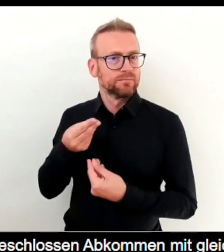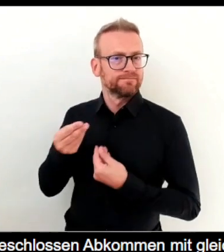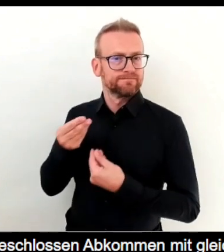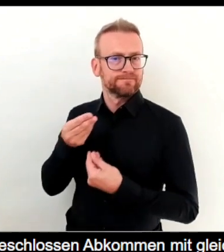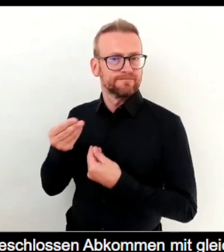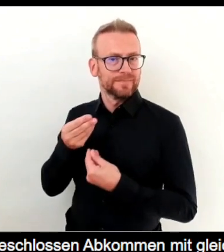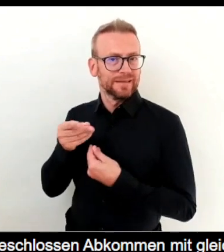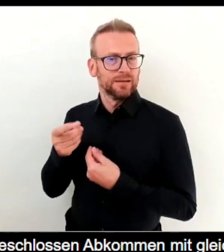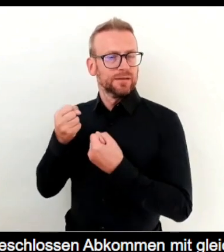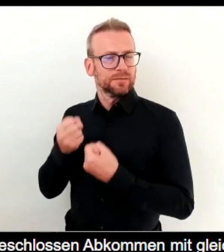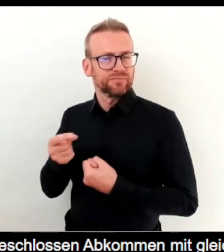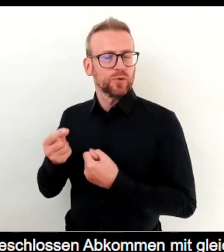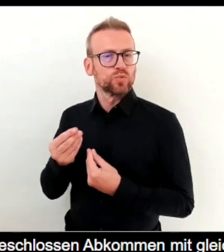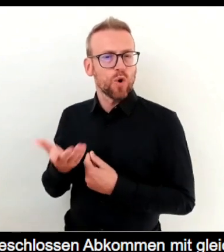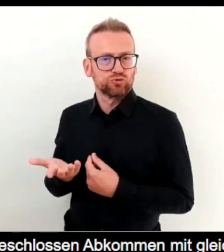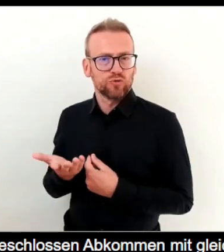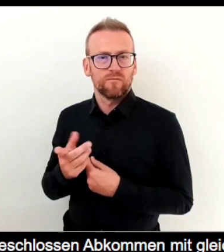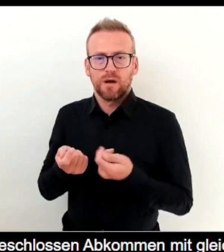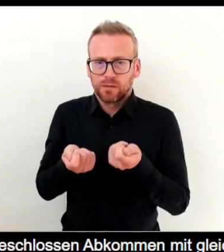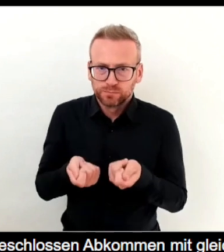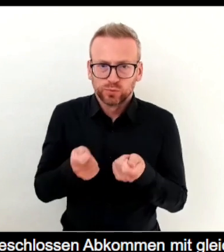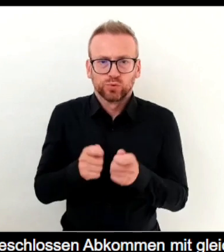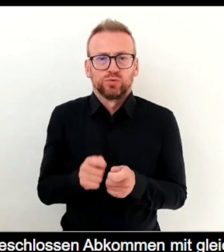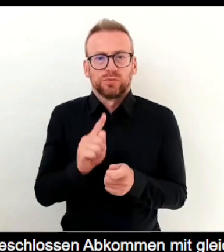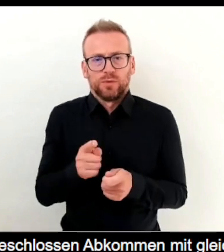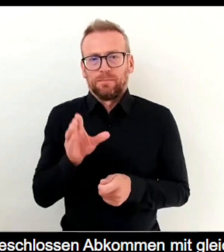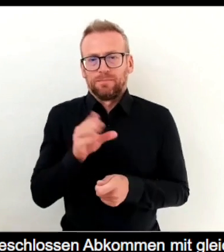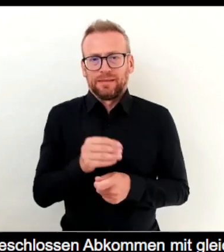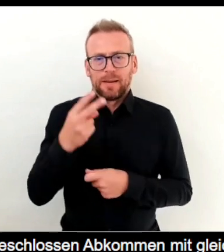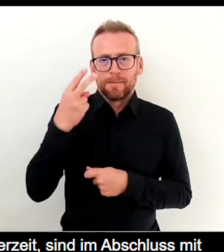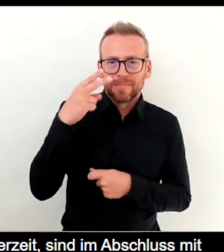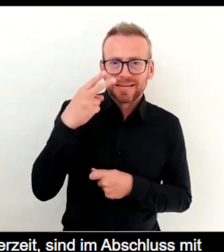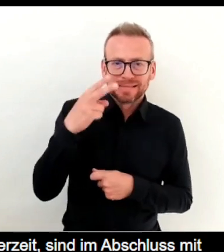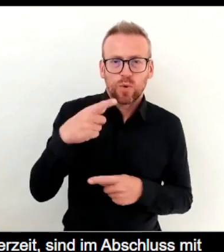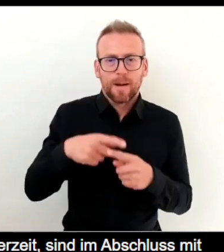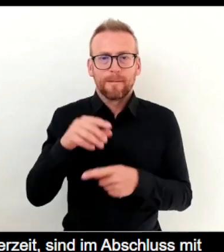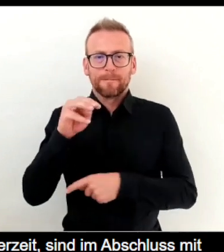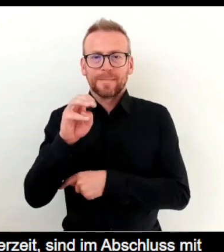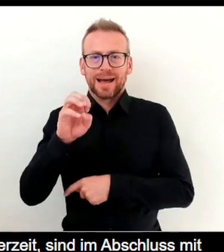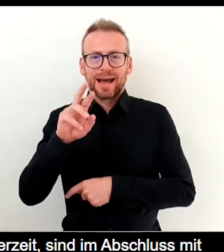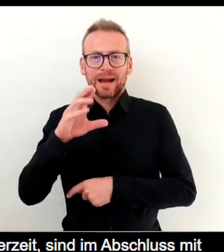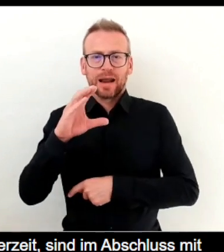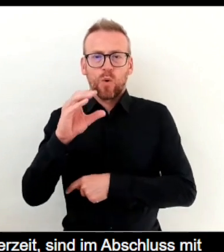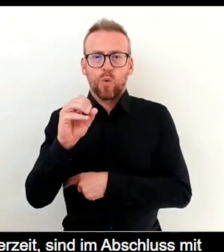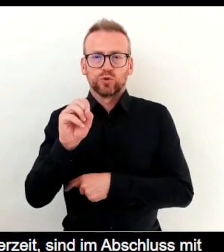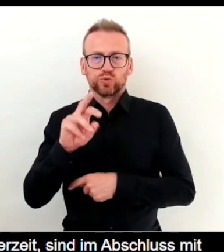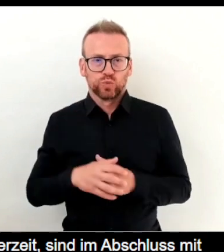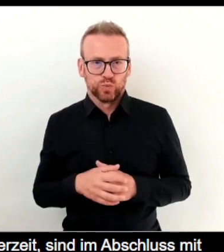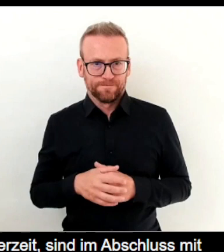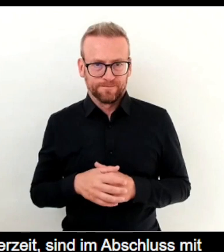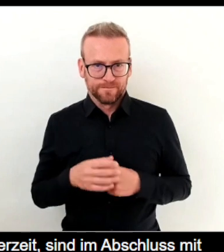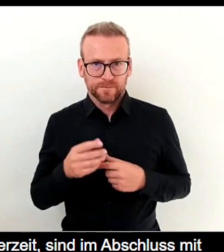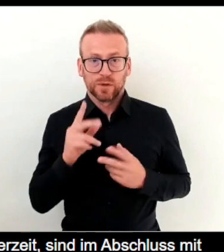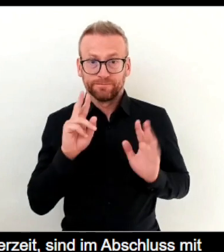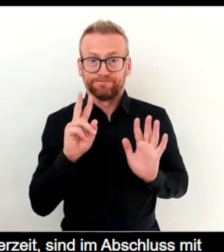auf die Philippinen reisen, auch um dort die strategische Zusammenarbeit weiter auszubauen. Was wir wollen, sind